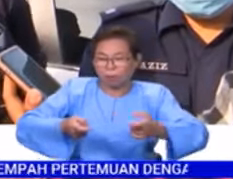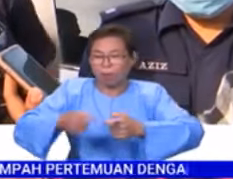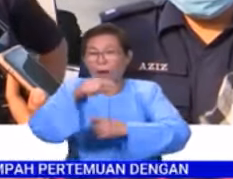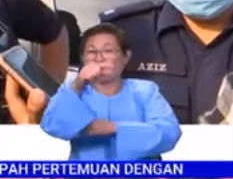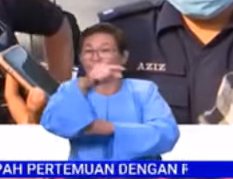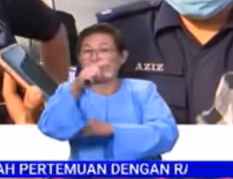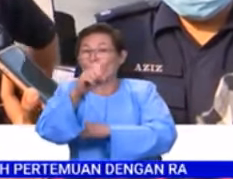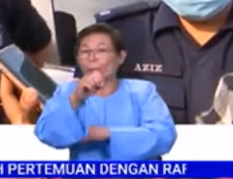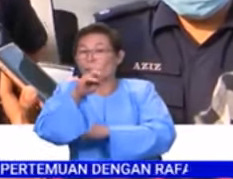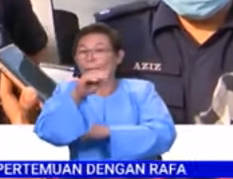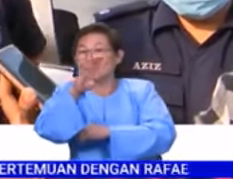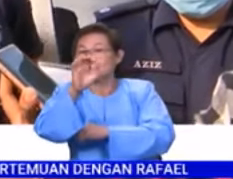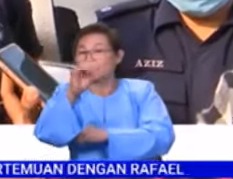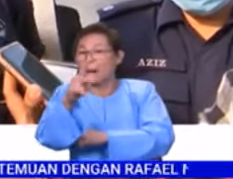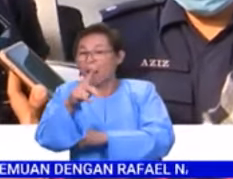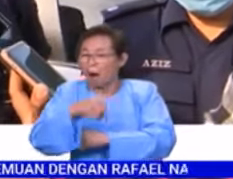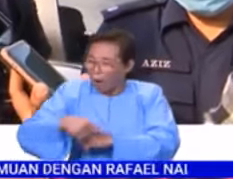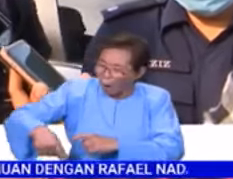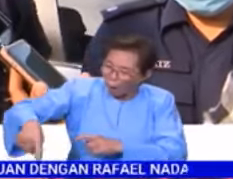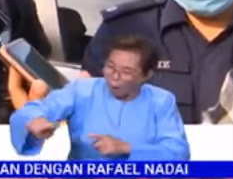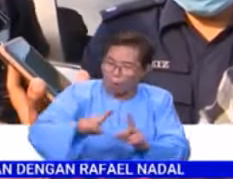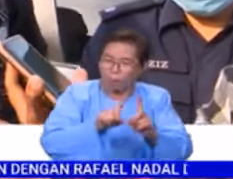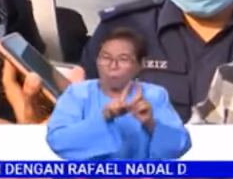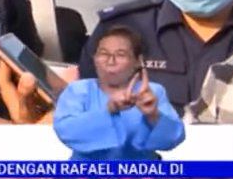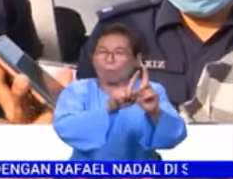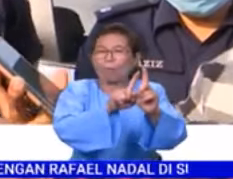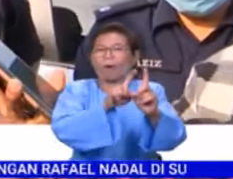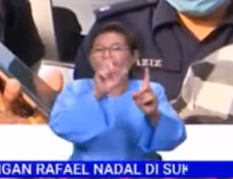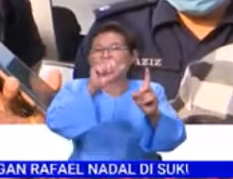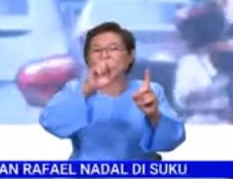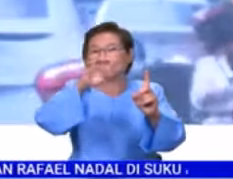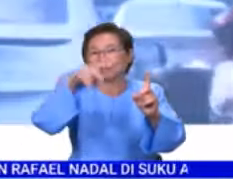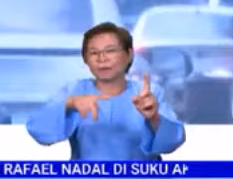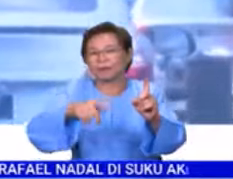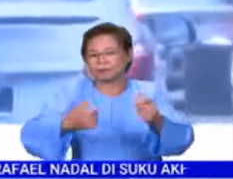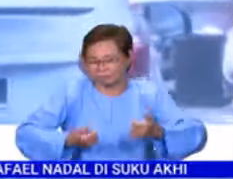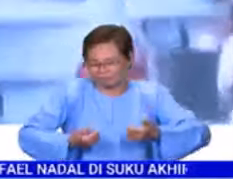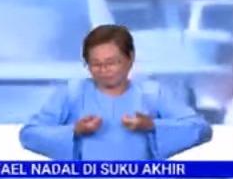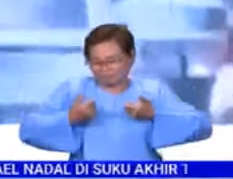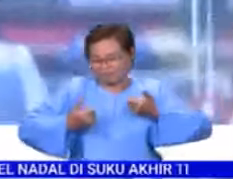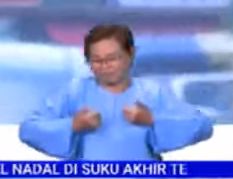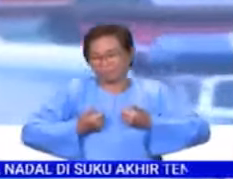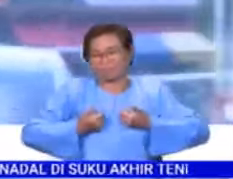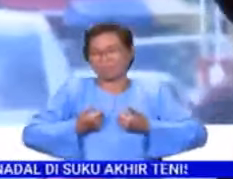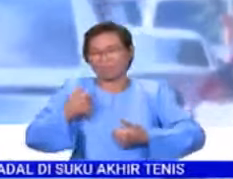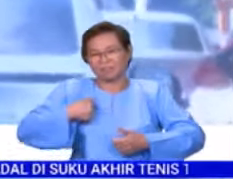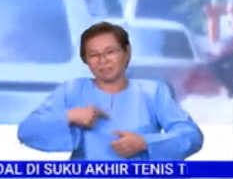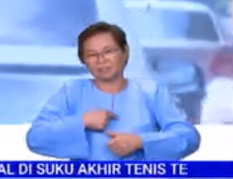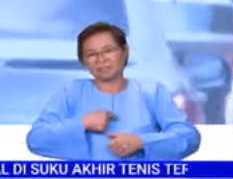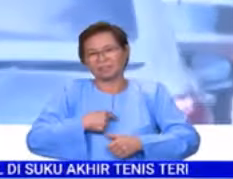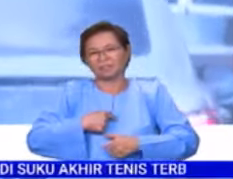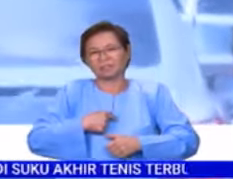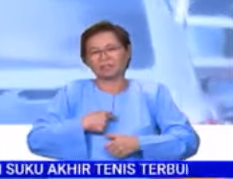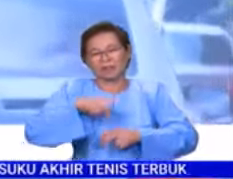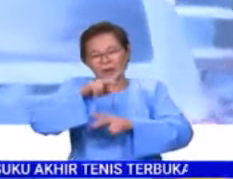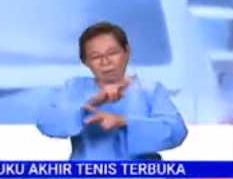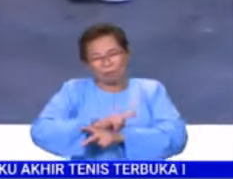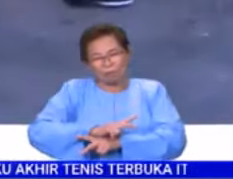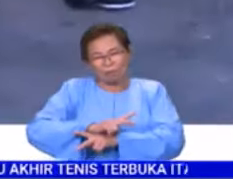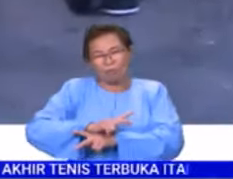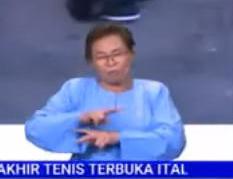daerah Gombak ini mematuhi SOP Aidilfitri. Namun setelah kita bergerak membuat lagi rondaan